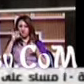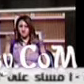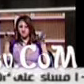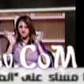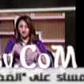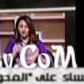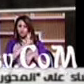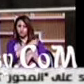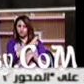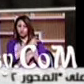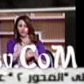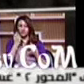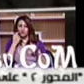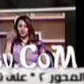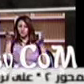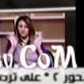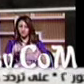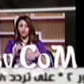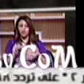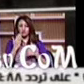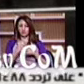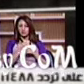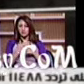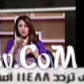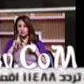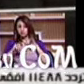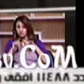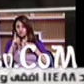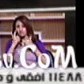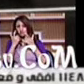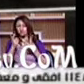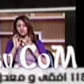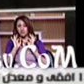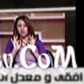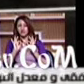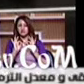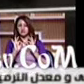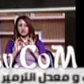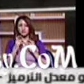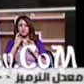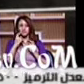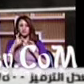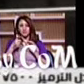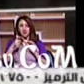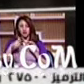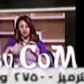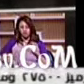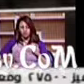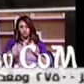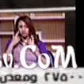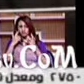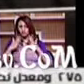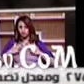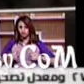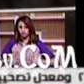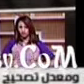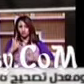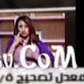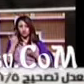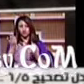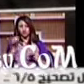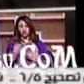وفي السعال بكل المساع الفنيه من بوابات كشف عن المعادن والاسلحه والمفرقعات